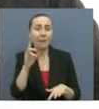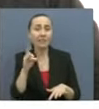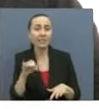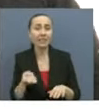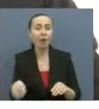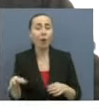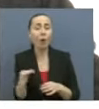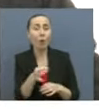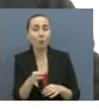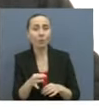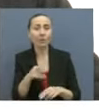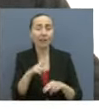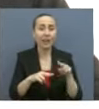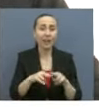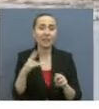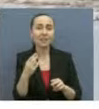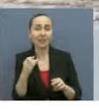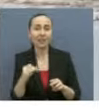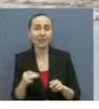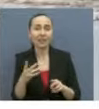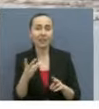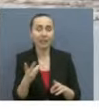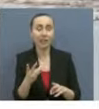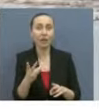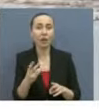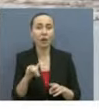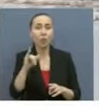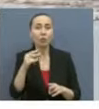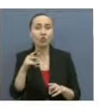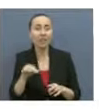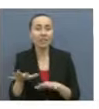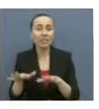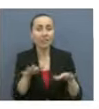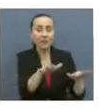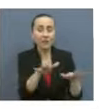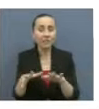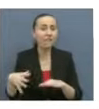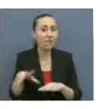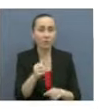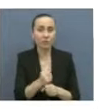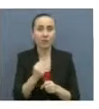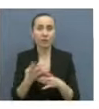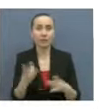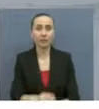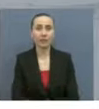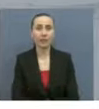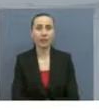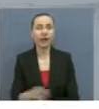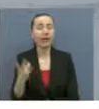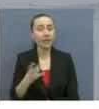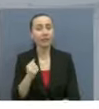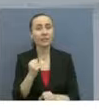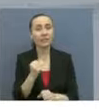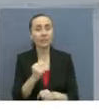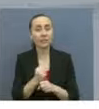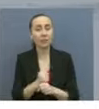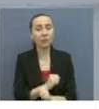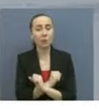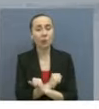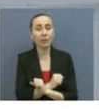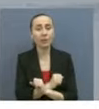строитель и целинник предлагает освоить заброшенный солончаковый участок. Нужно, значит, зону отдыха сделать